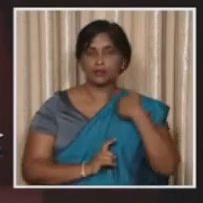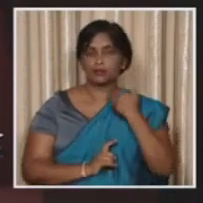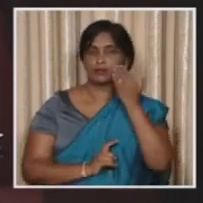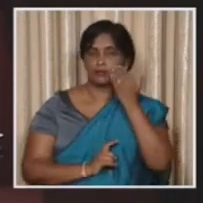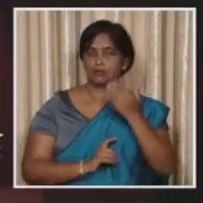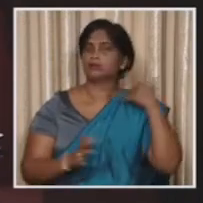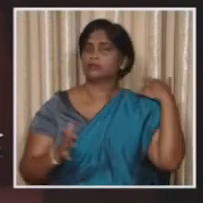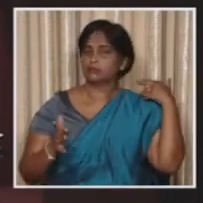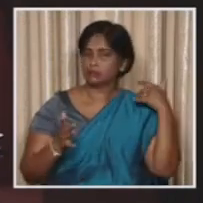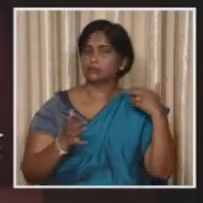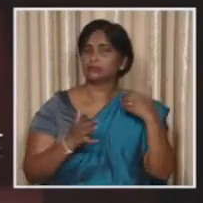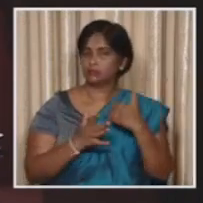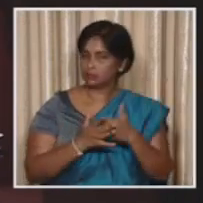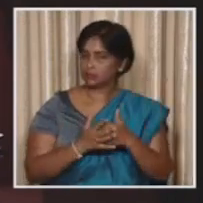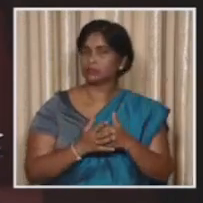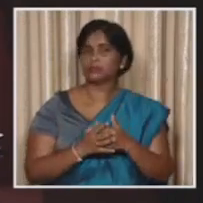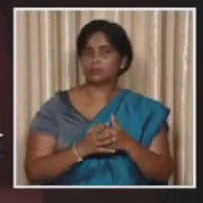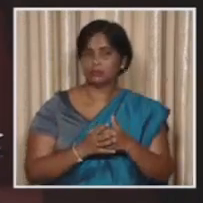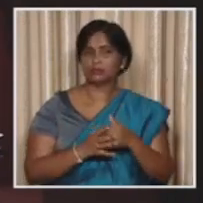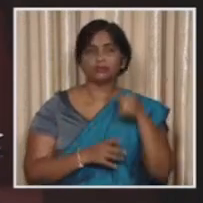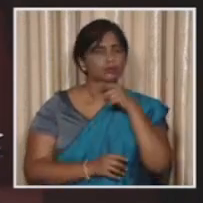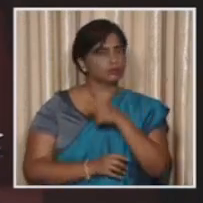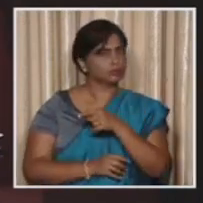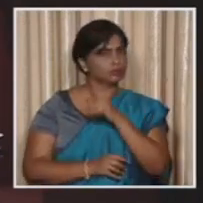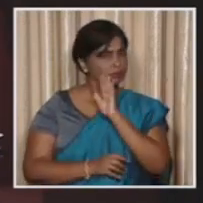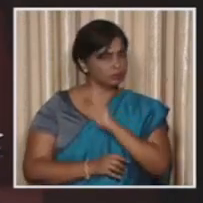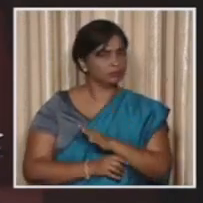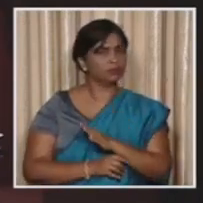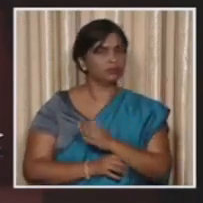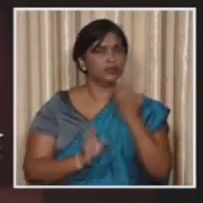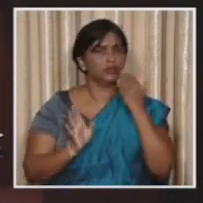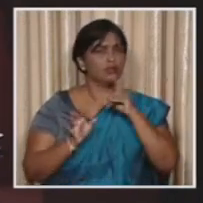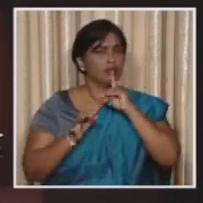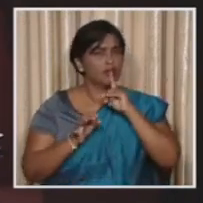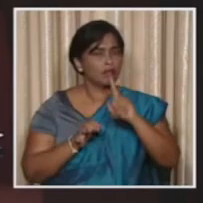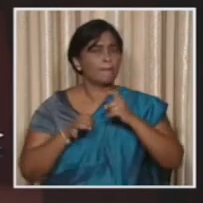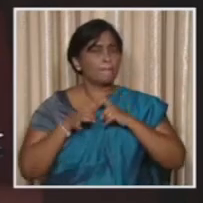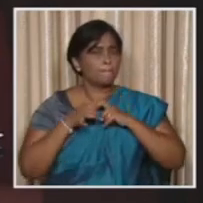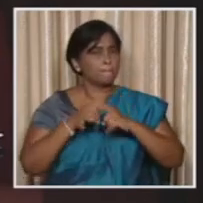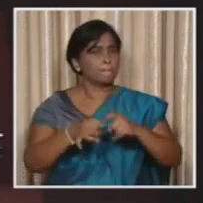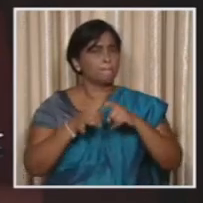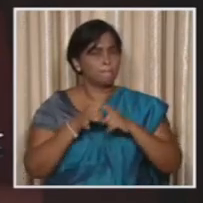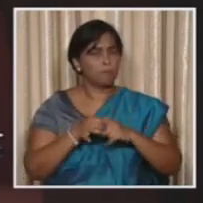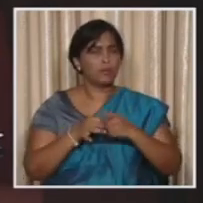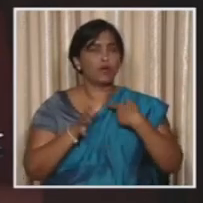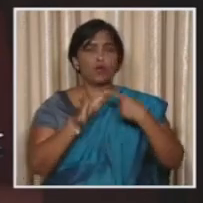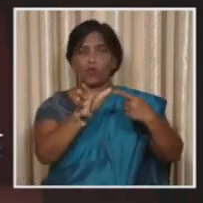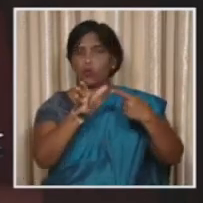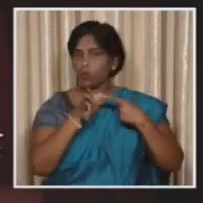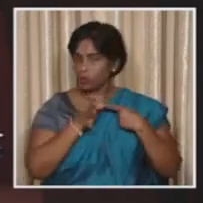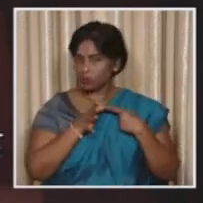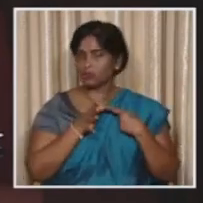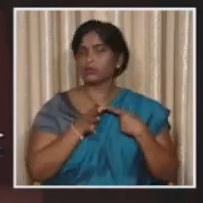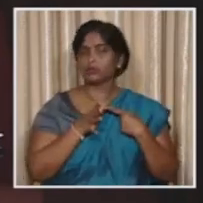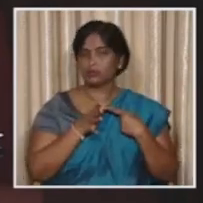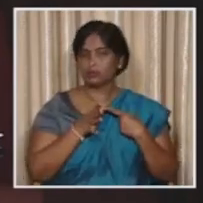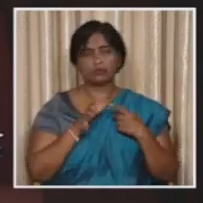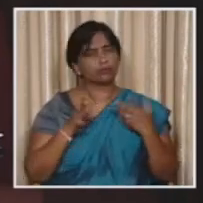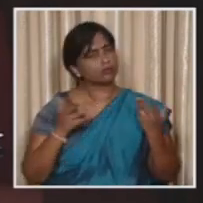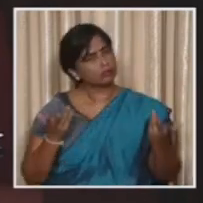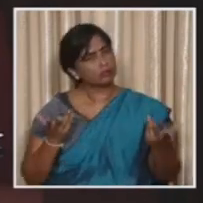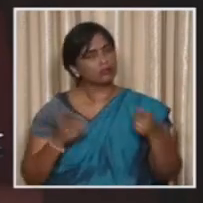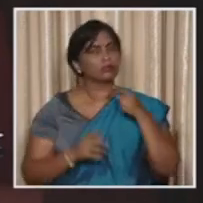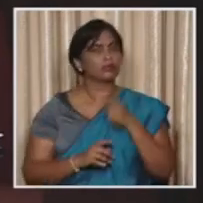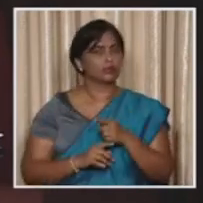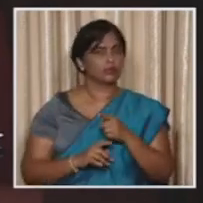දැන් කාලයක් පුරාවටම එතුමාගේ ඉදිරිපත් කරන වාචික පිළිතුරු අපේක්ෂා කරන ප්‍රශ්නද එහෙම නැත්නම්